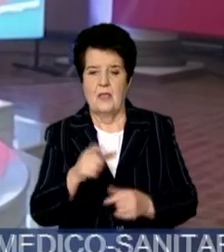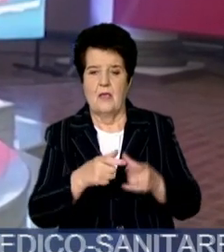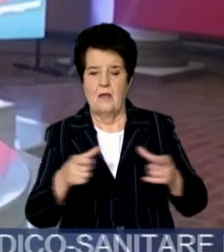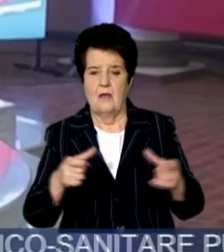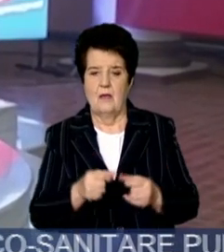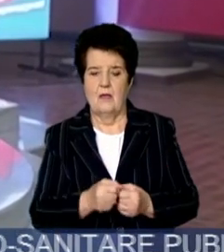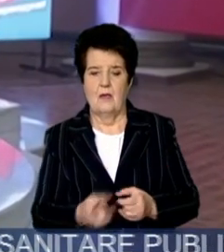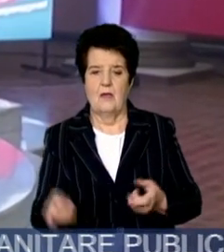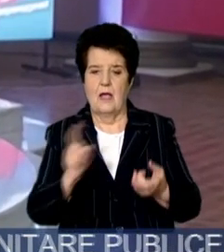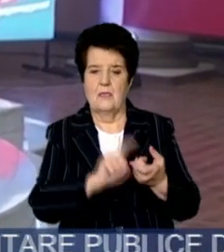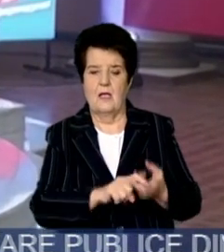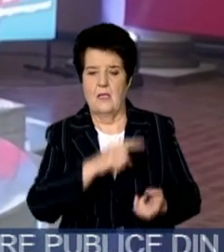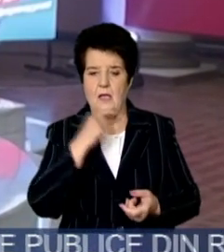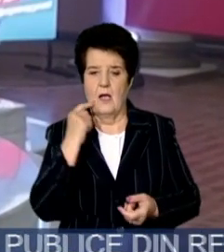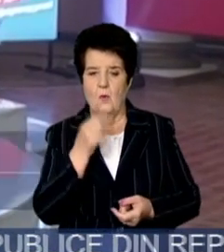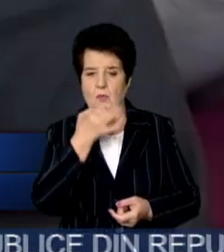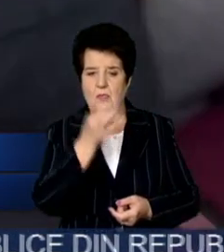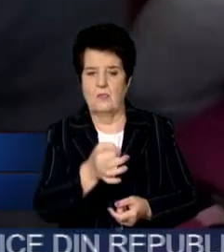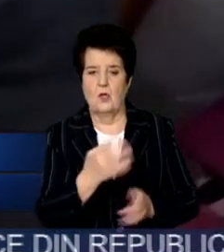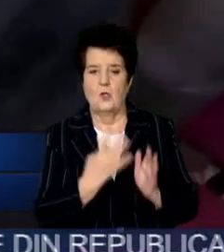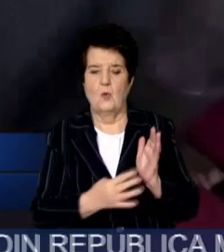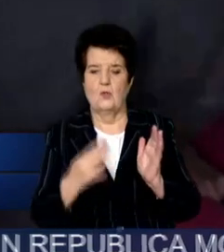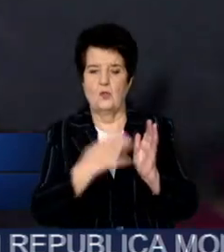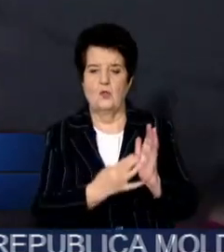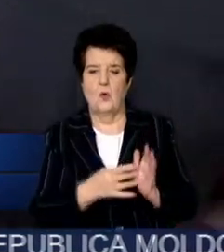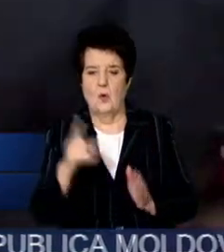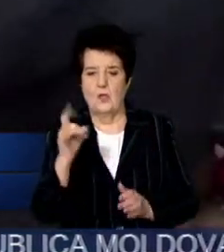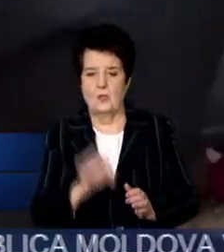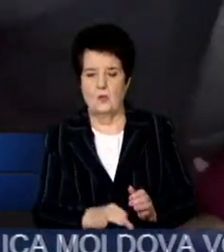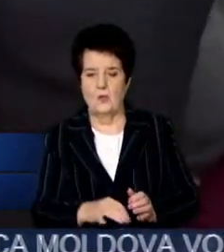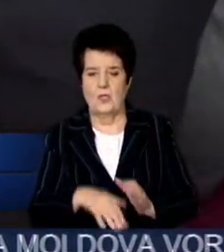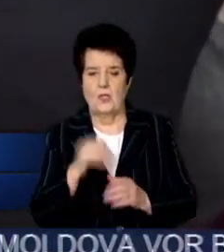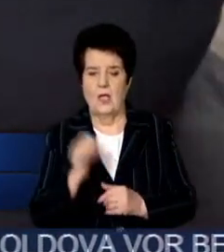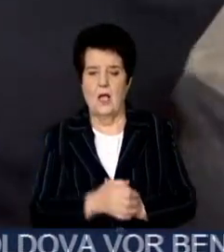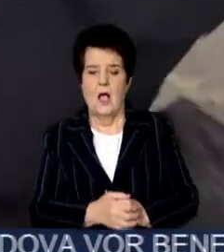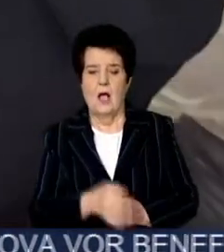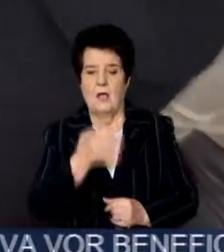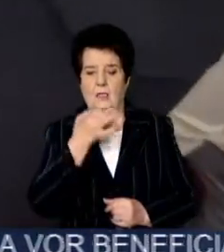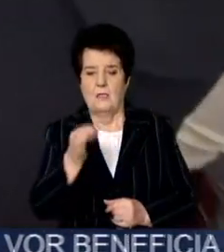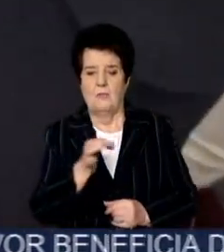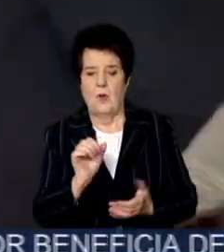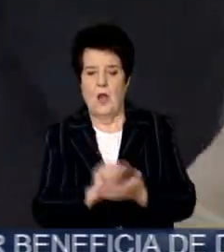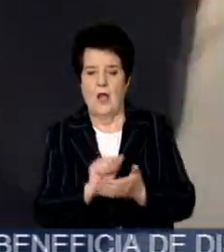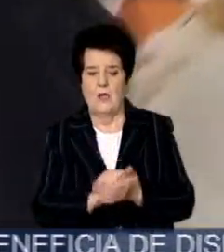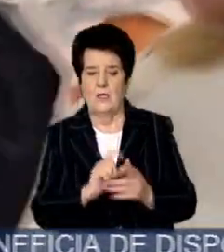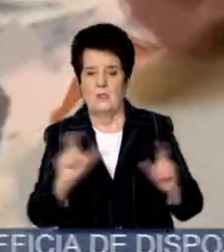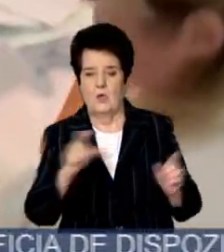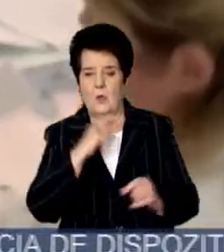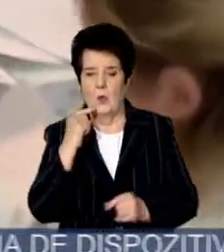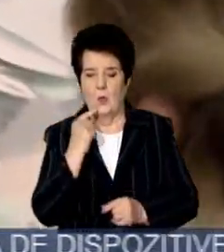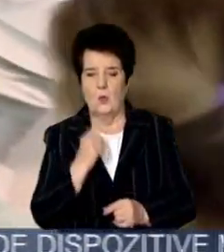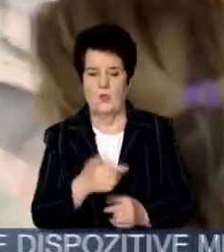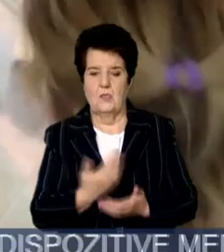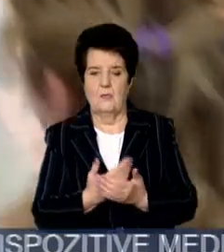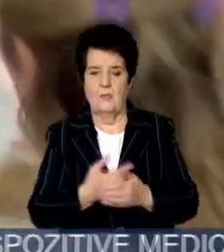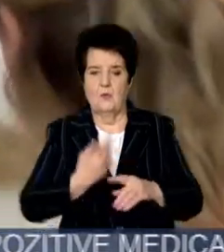pentru anexarea la Rusia s ar fi pronunțată aproape 99% dintre alegătorii anunță agențiile de presă Ruse consecință